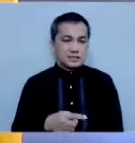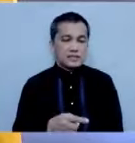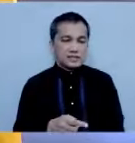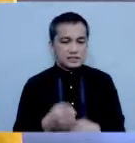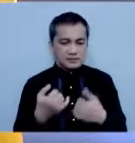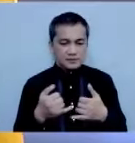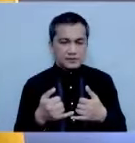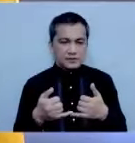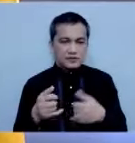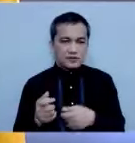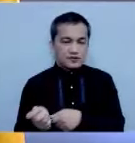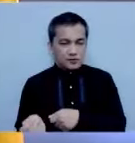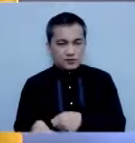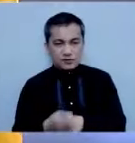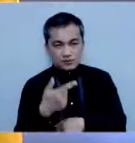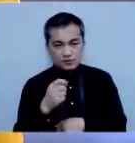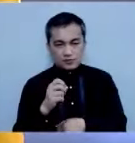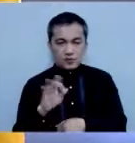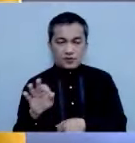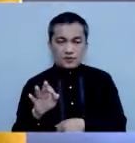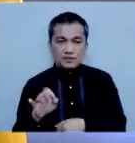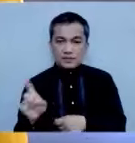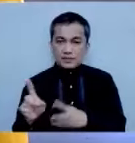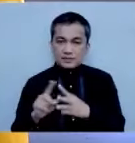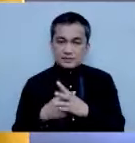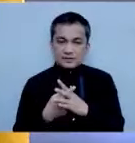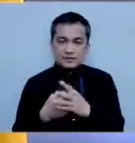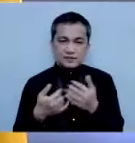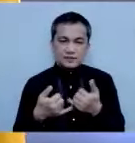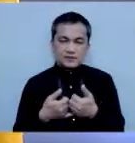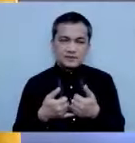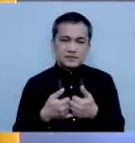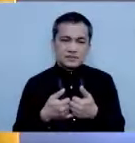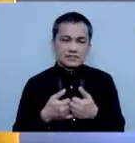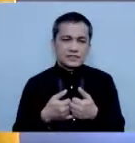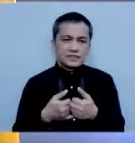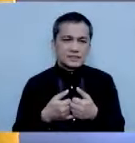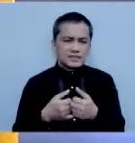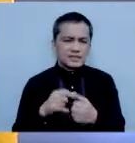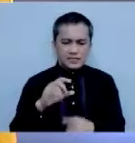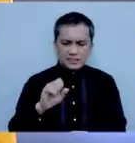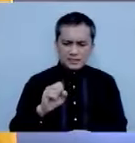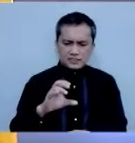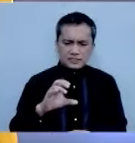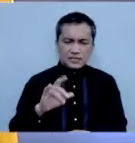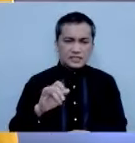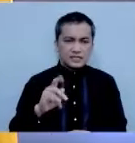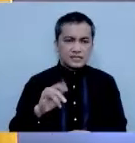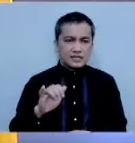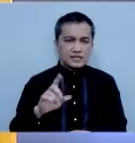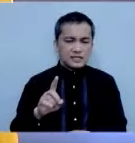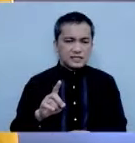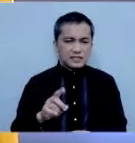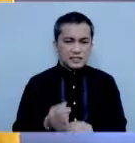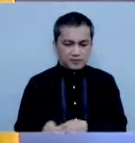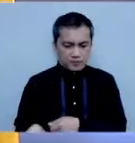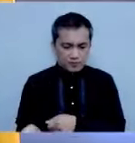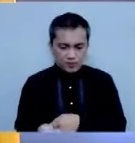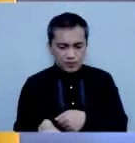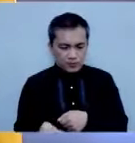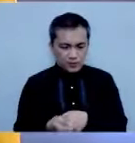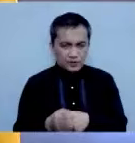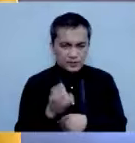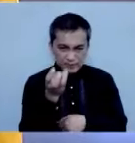tala, sinasabing nagsimula itong larong ito sa Scotland. Gamit ang ilang stick, hinahampas lang ang ilang maliliit na